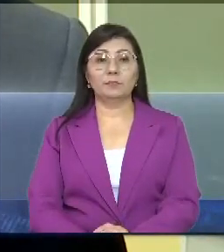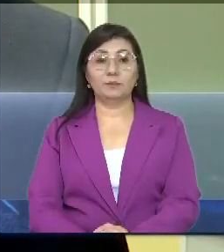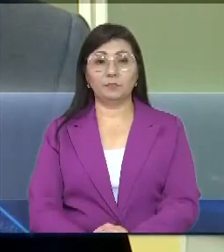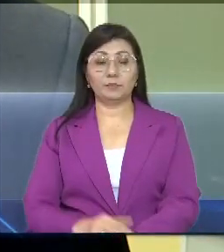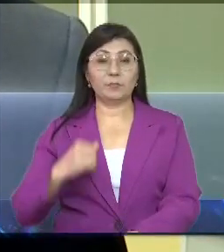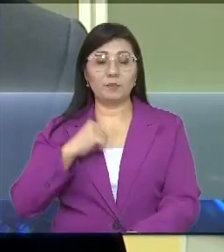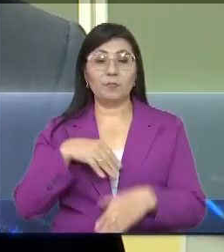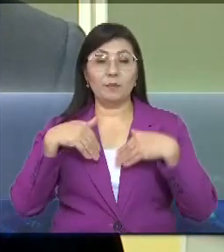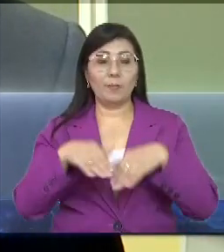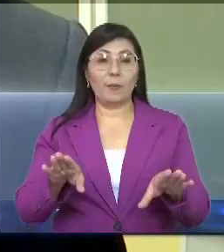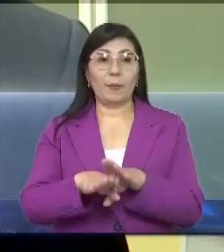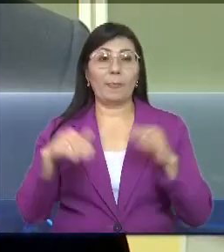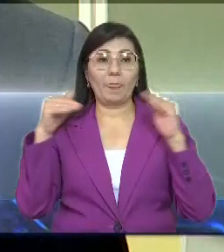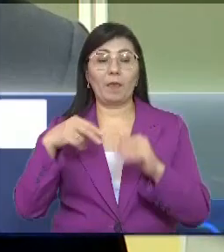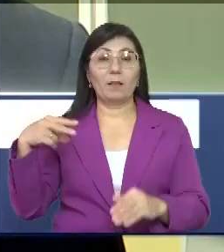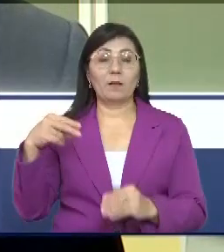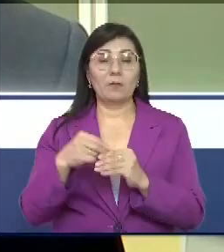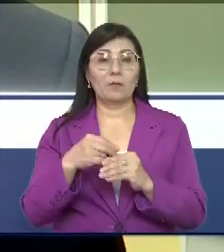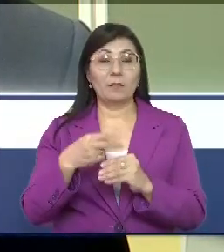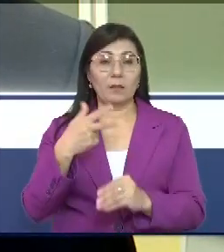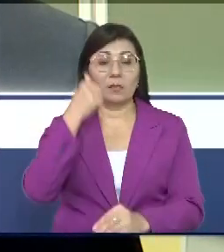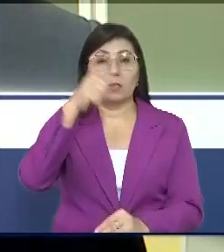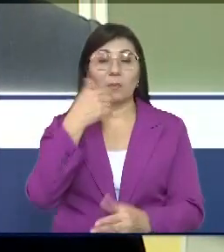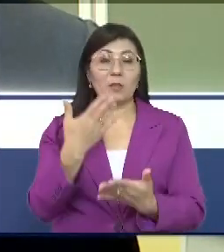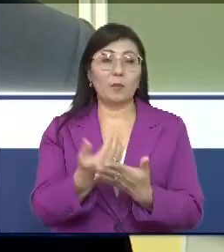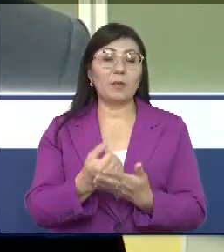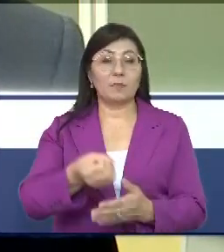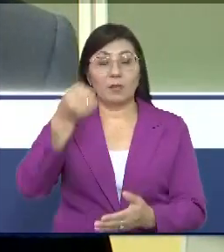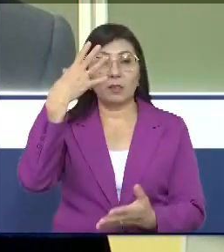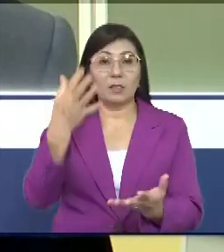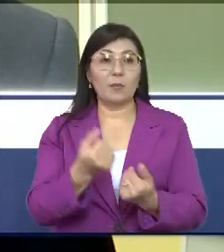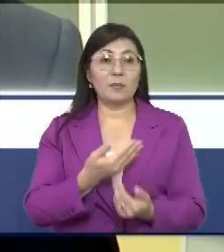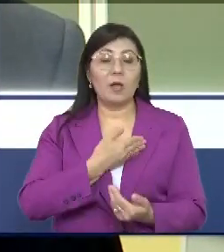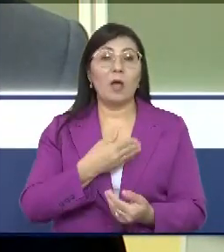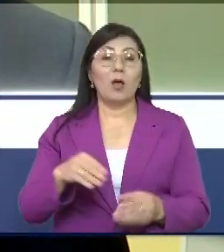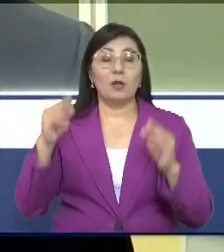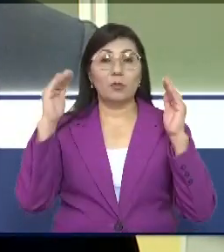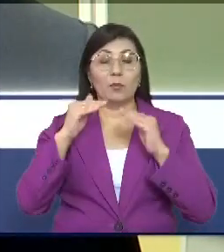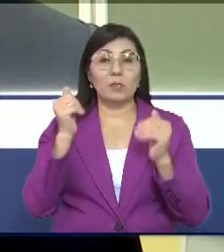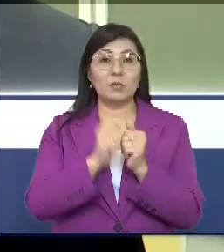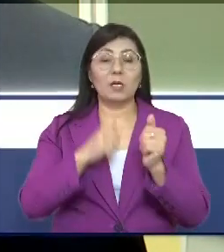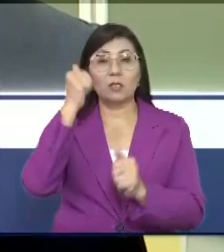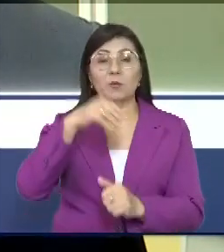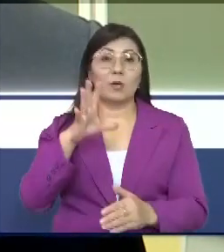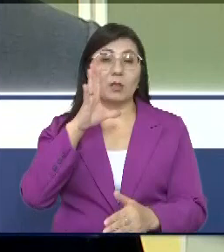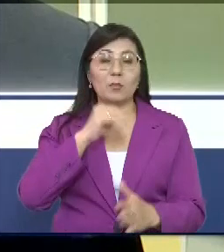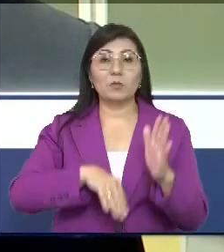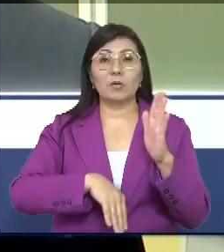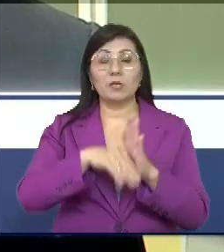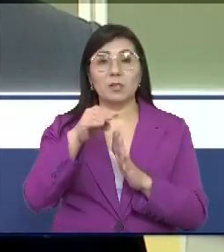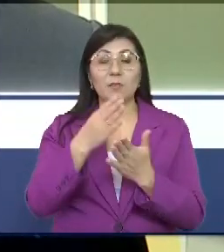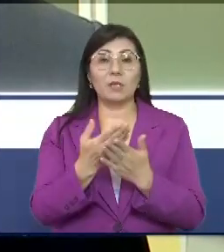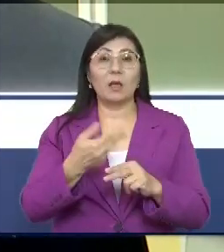я сам закончил этот колледж в 2013 году получил соответствующее образование могу отметить что учебное заведение с каждым годом успешно развивается